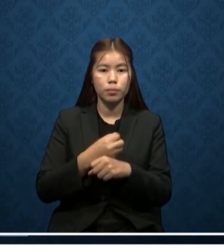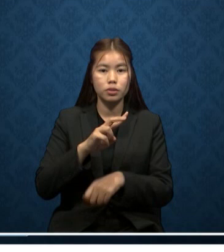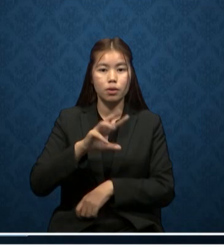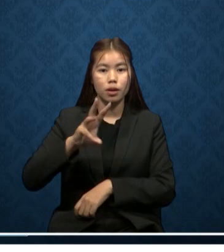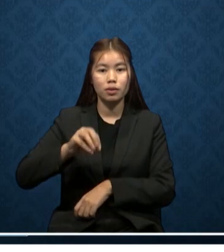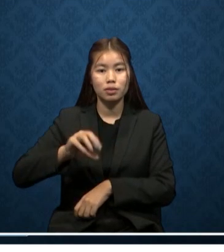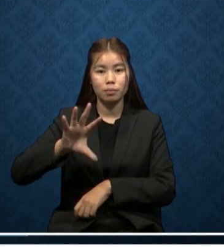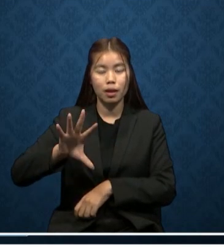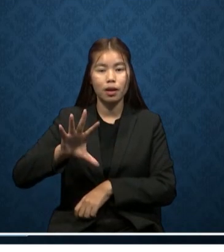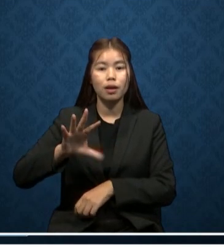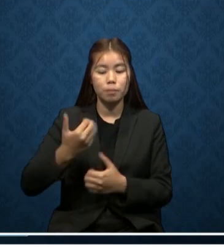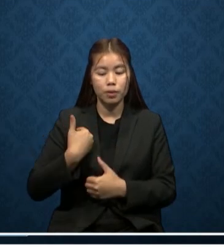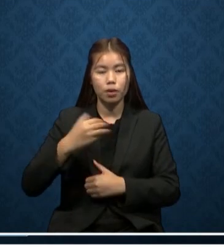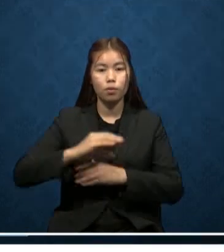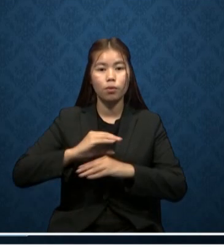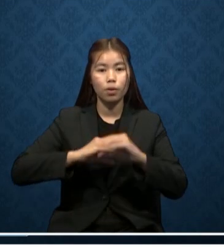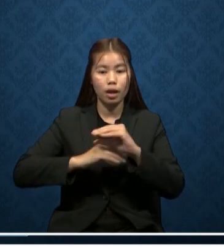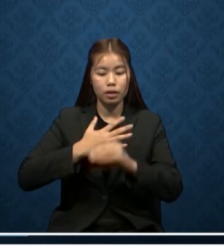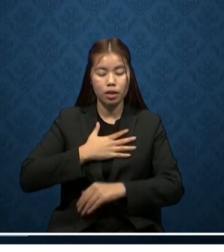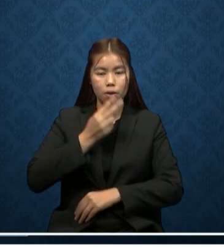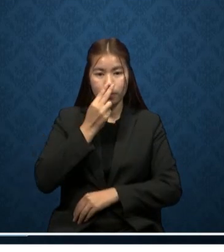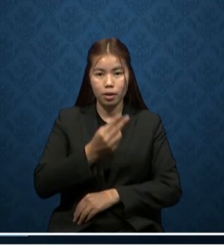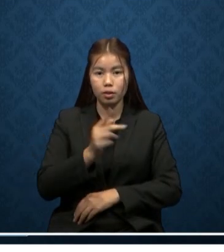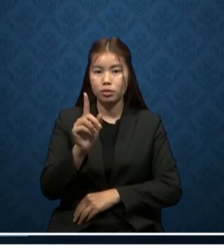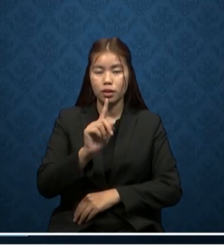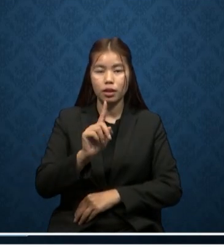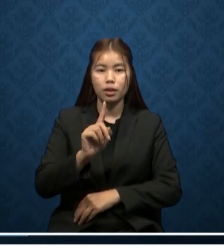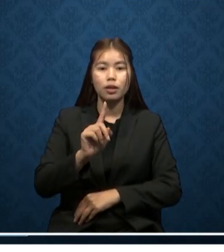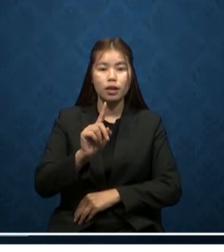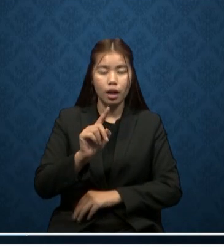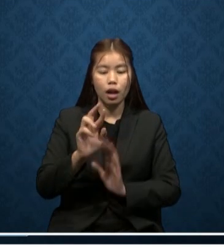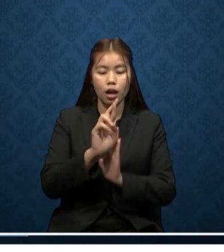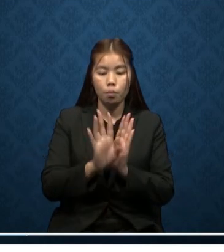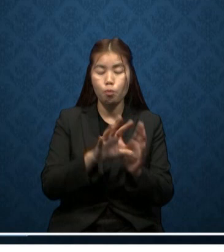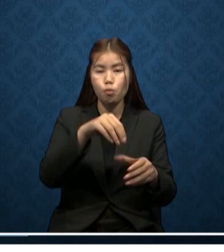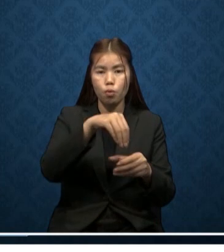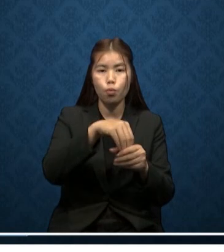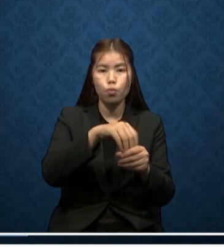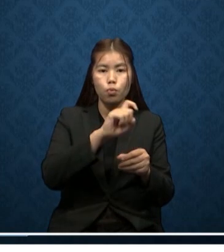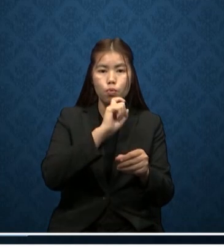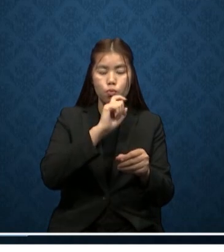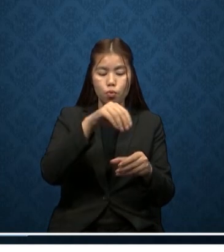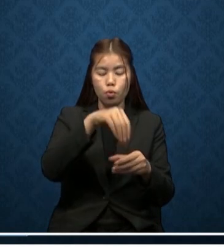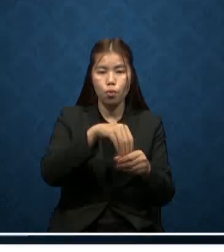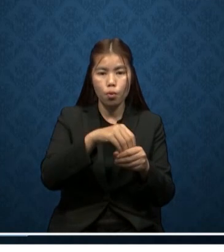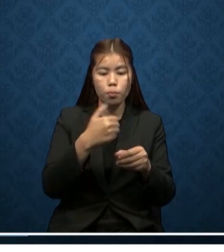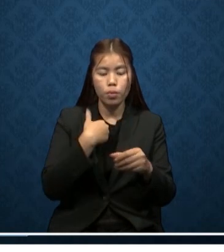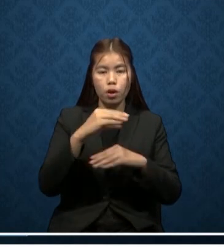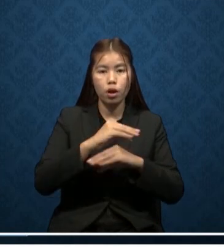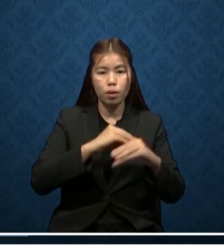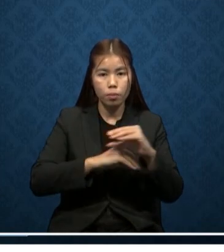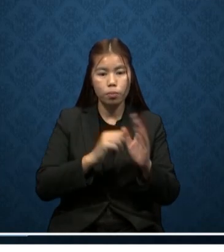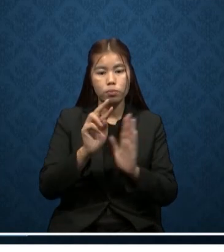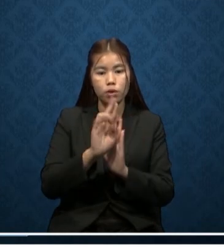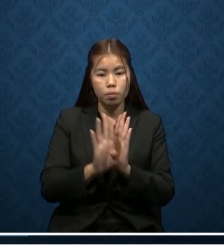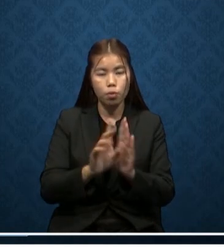เนี่ยมันมีโครงการที่เราเห็นในระบบอนอร์นะครับอยู่ในระบบที่ดมีเป็นทั้งเป็นโครงการและการดำเนินการ